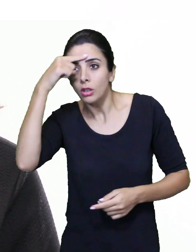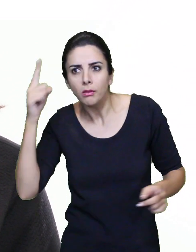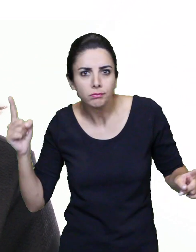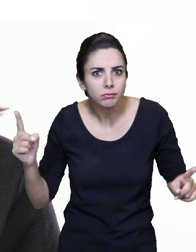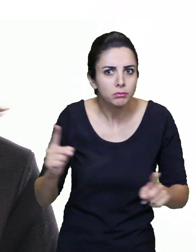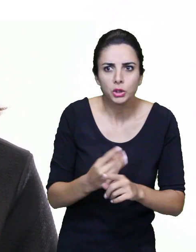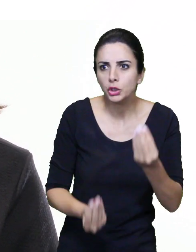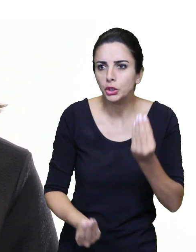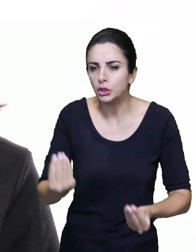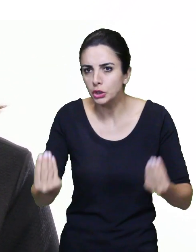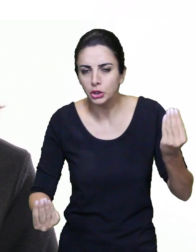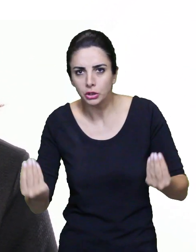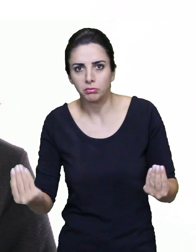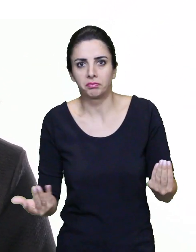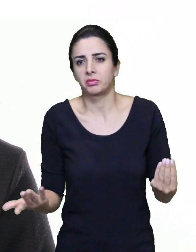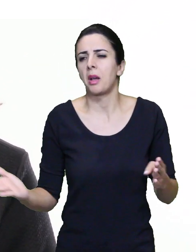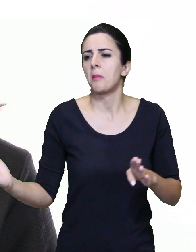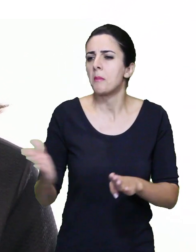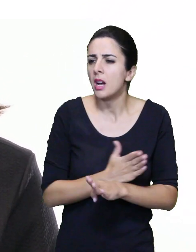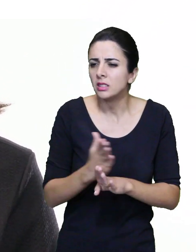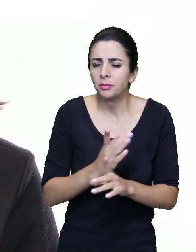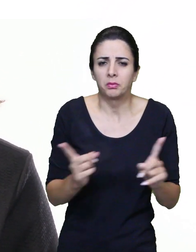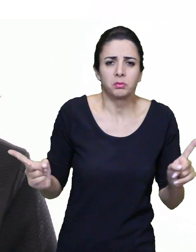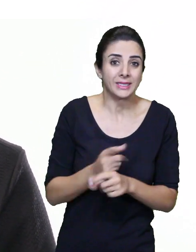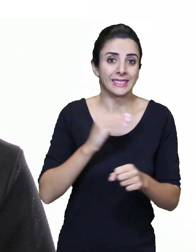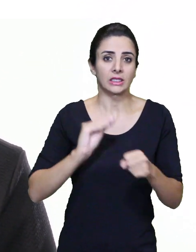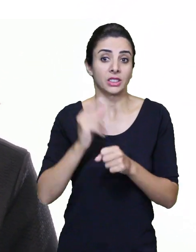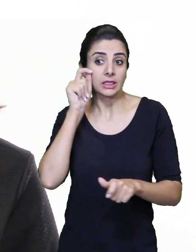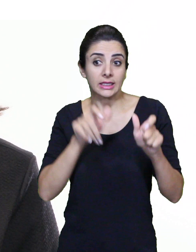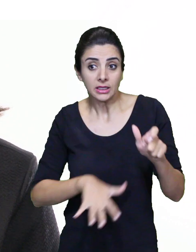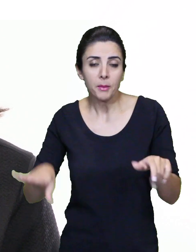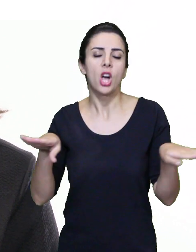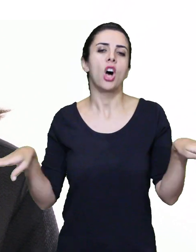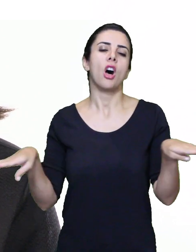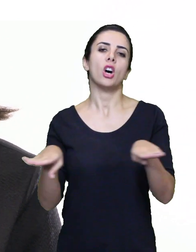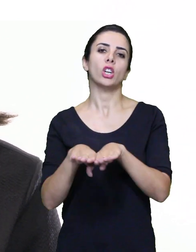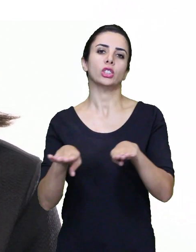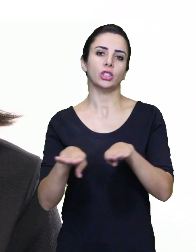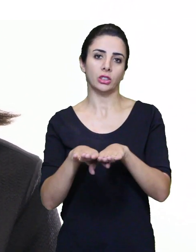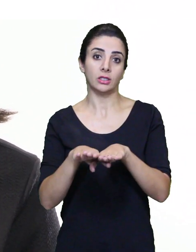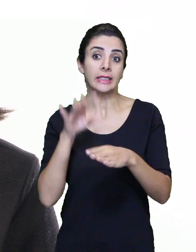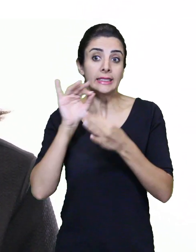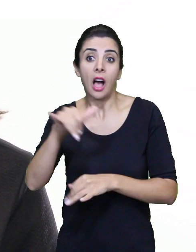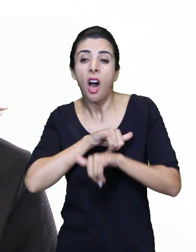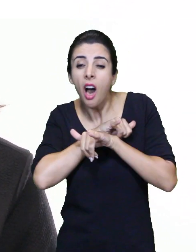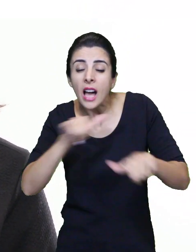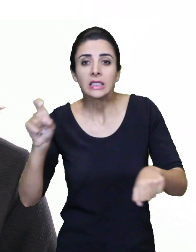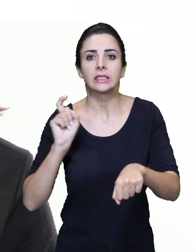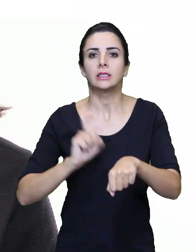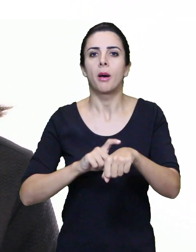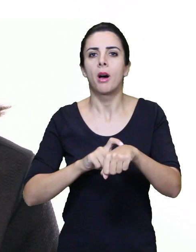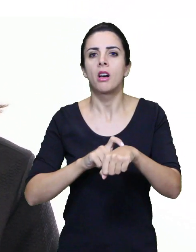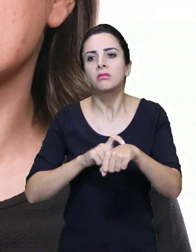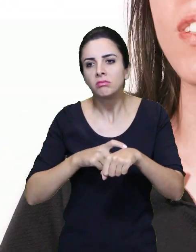ve her mal ve ürün için tüm bireylerle eşit şartlarda ve tüm bireylerle aynı anda